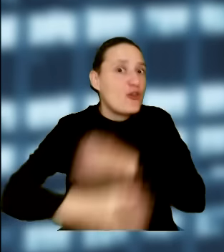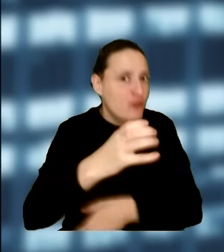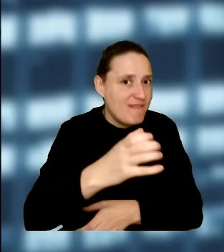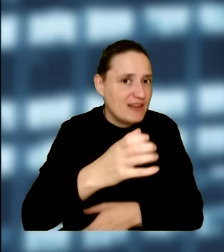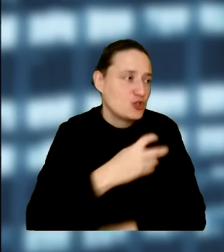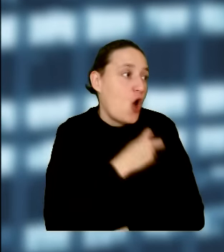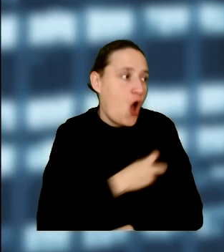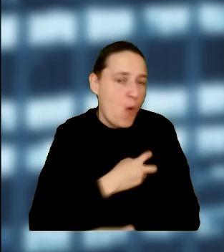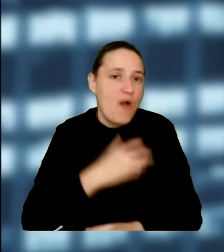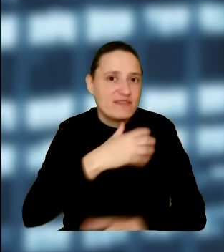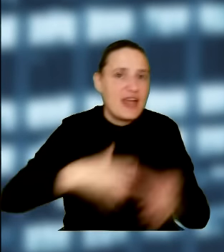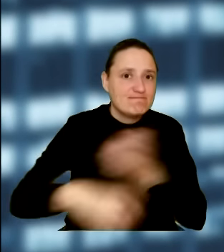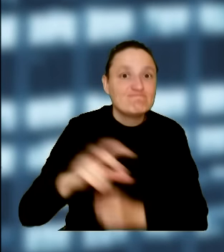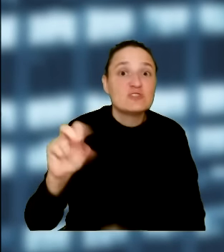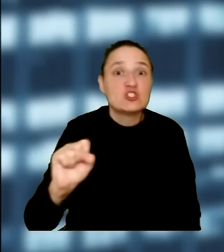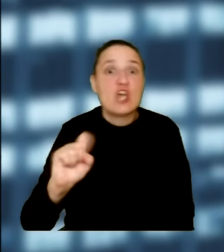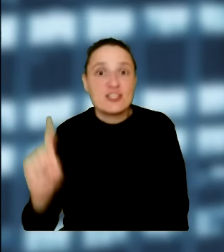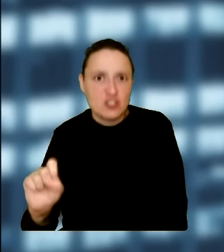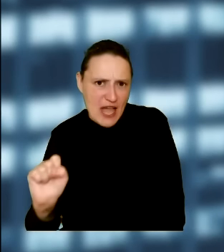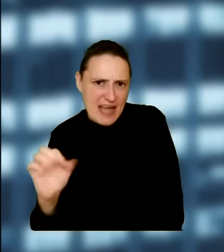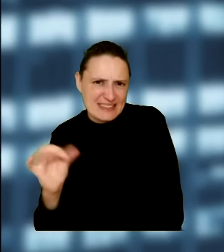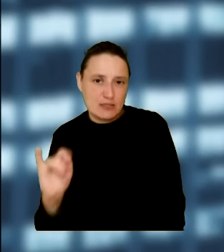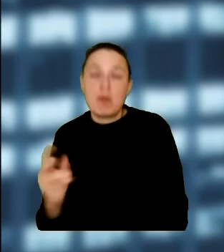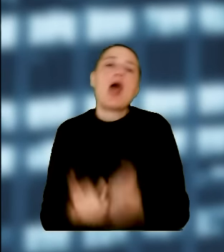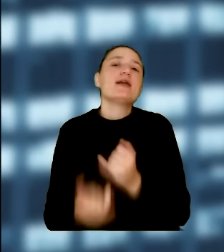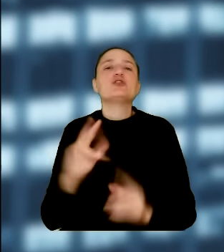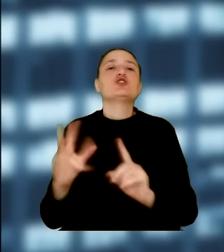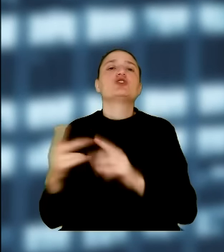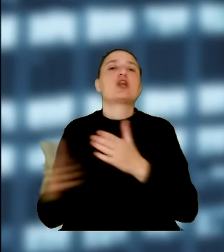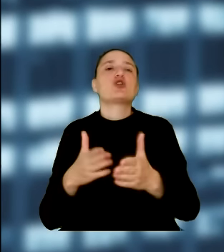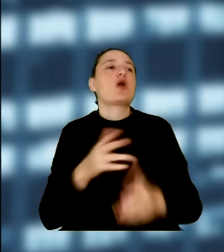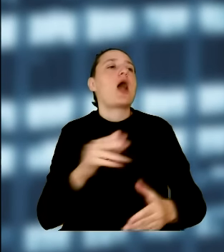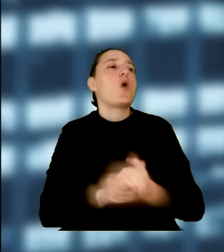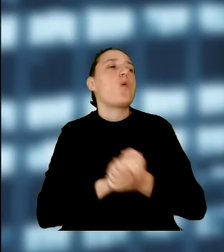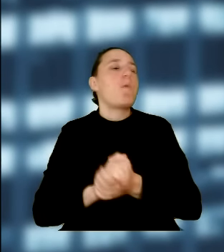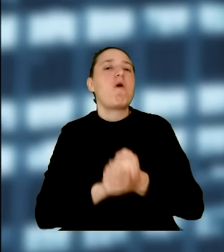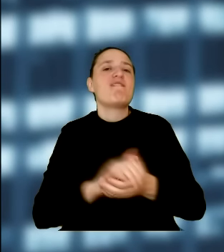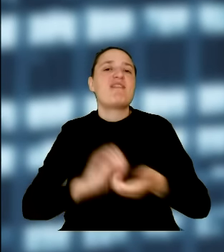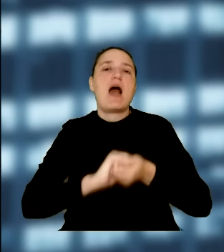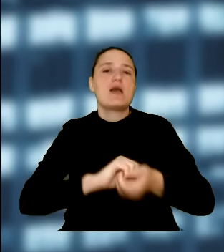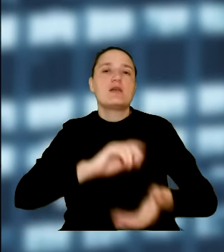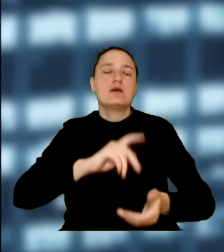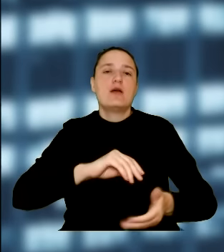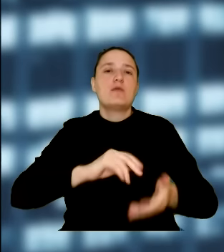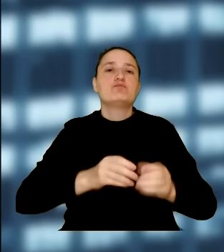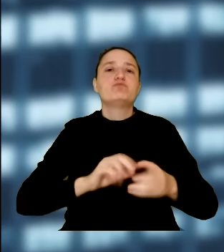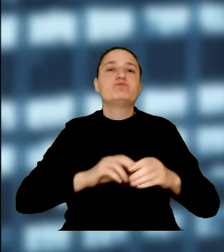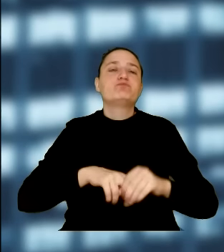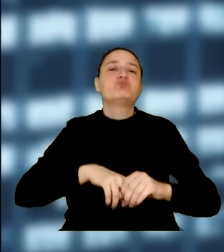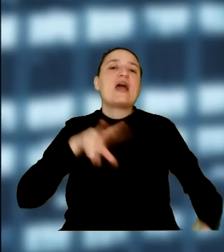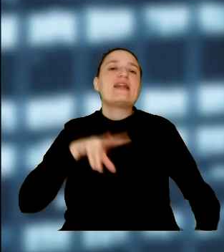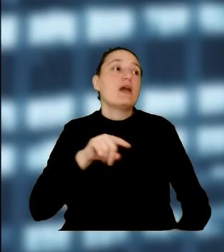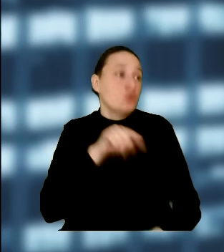zamienić tego Hołownia na stanowisku marszałka. Jeżeli trzecia droga nie dotrzyma umowy, Lewica powinna wyjść z koalicji, to decyzja Lewicy. Tak napisana. Platformie